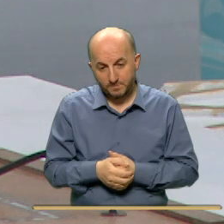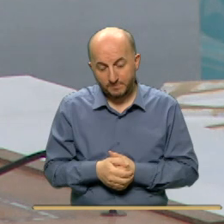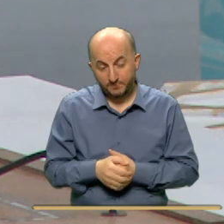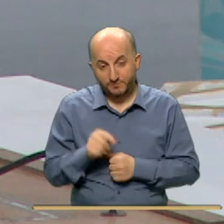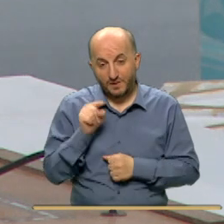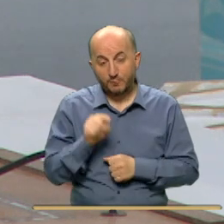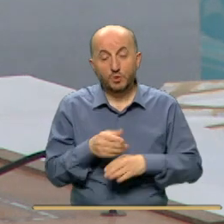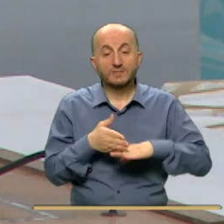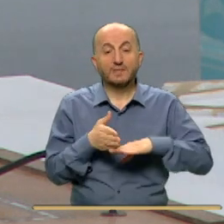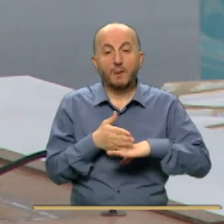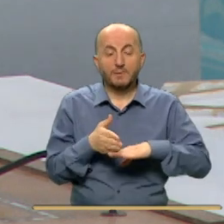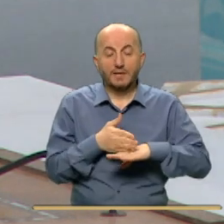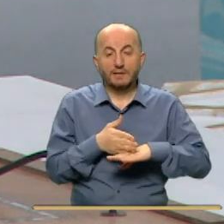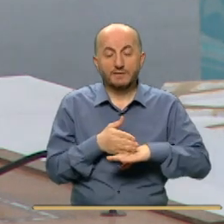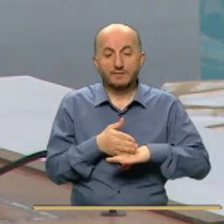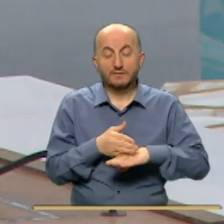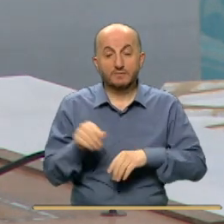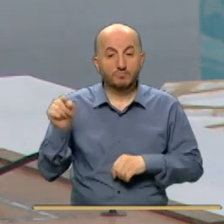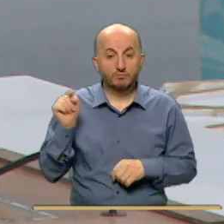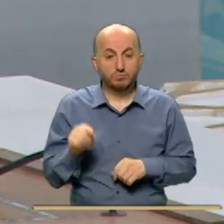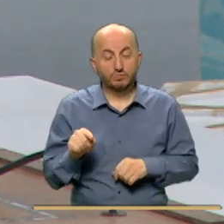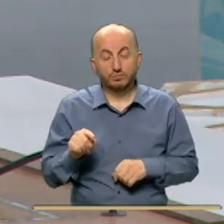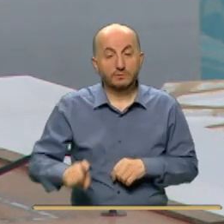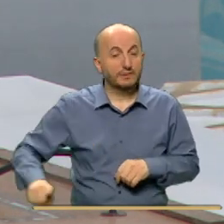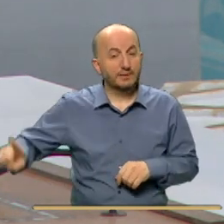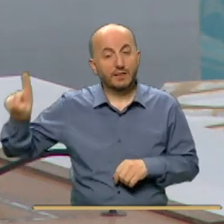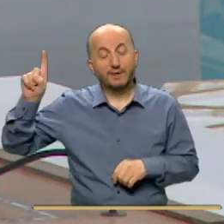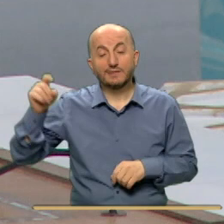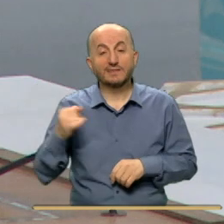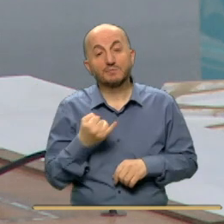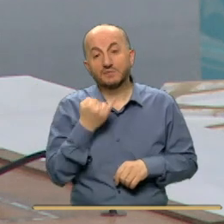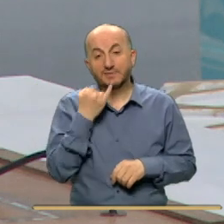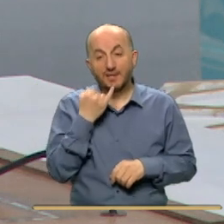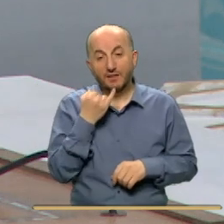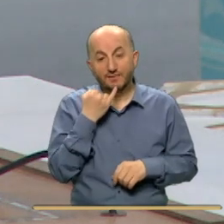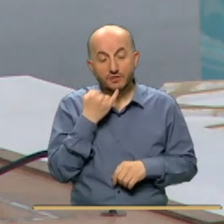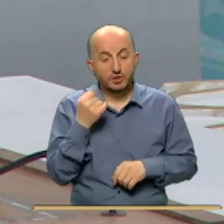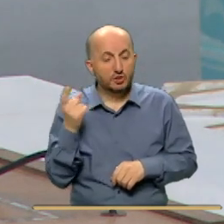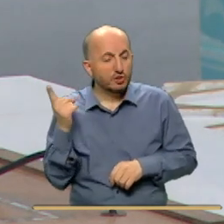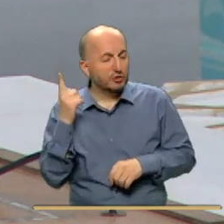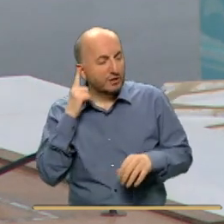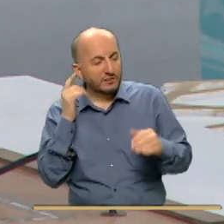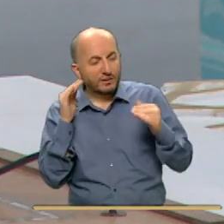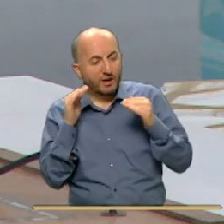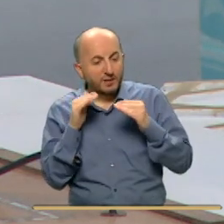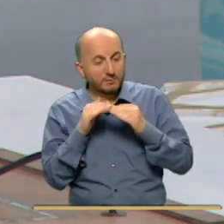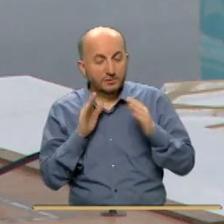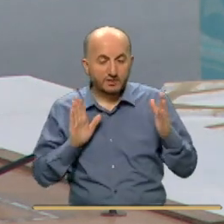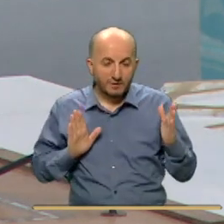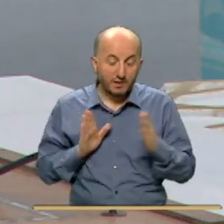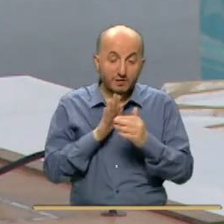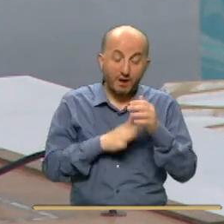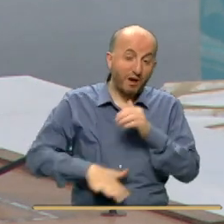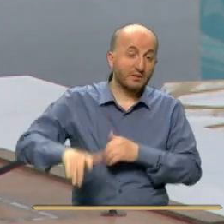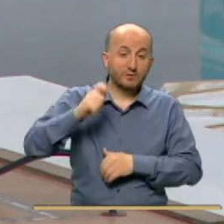Bu nedenle bu ilahi misafiri şanına layık bir şekilde karşılamak her